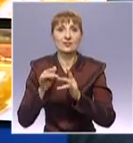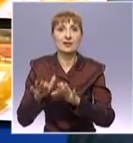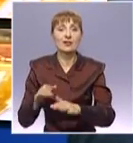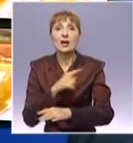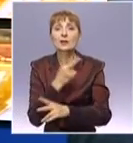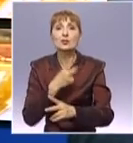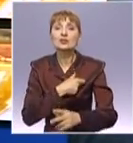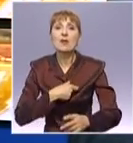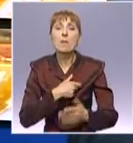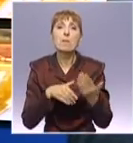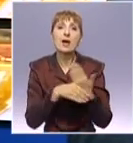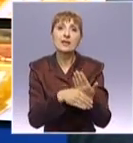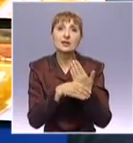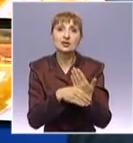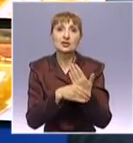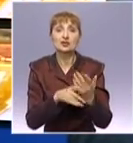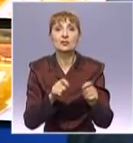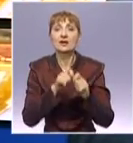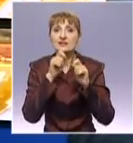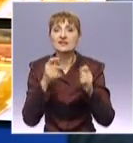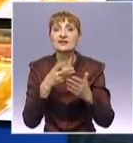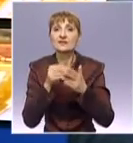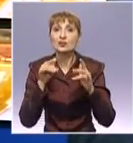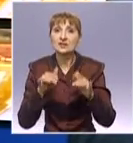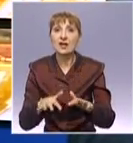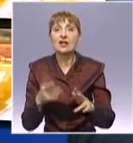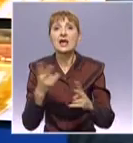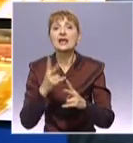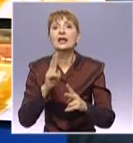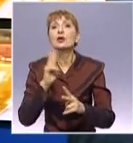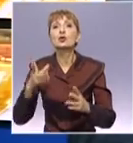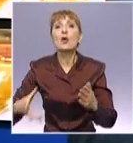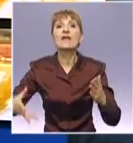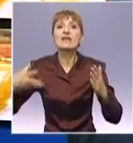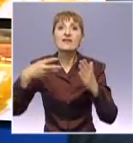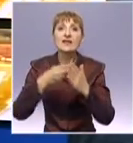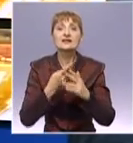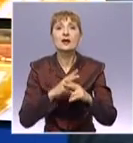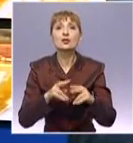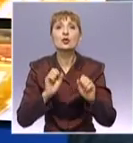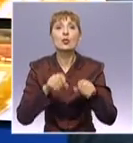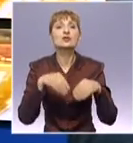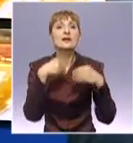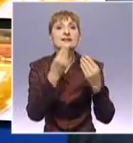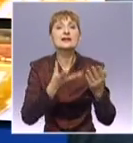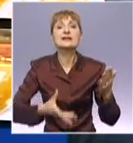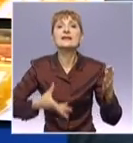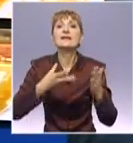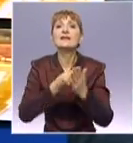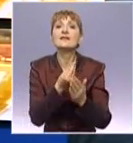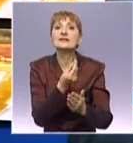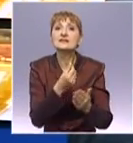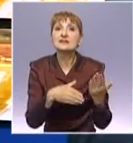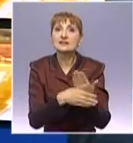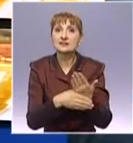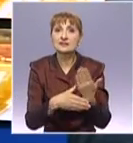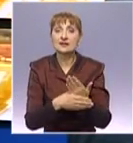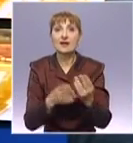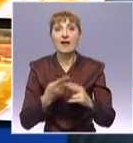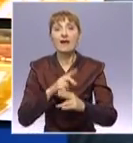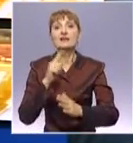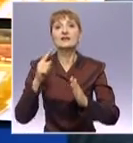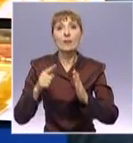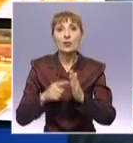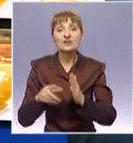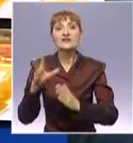который может организовать это дело, или же ему нужен инвестор, который может оказать соответствующие инвестиции. То есть здесь вот этот вопрос,